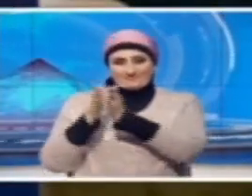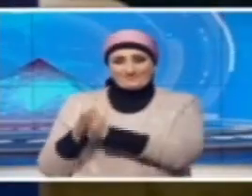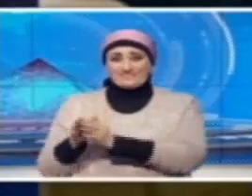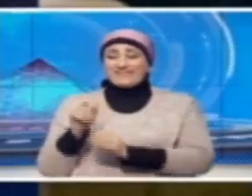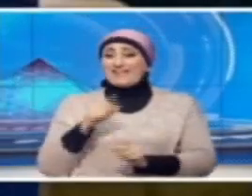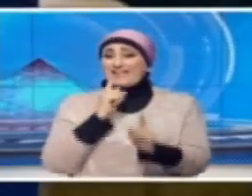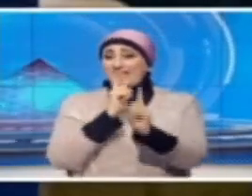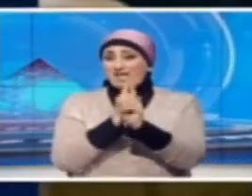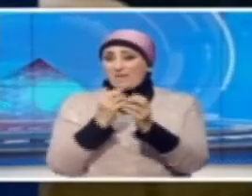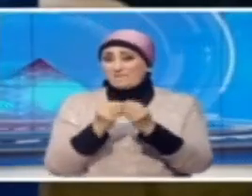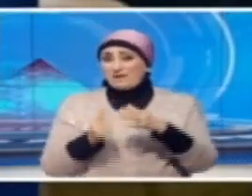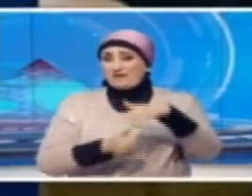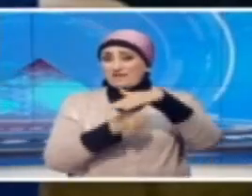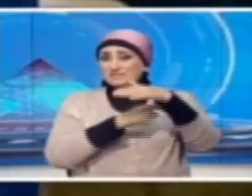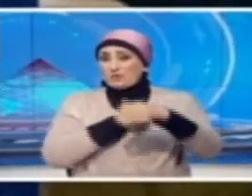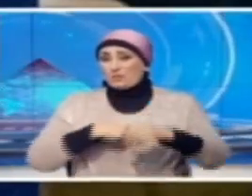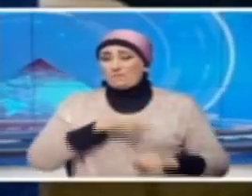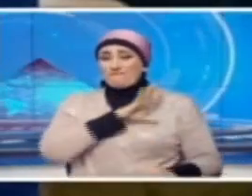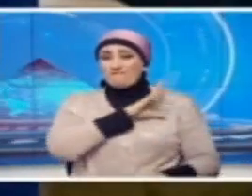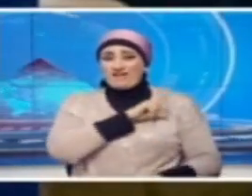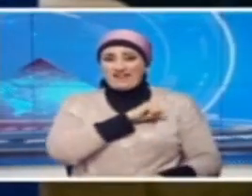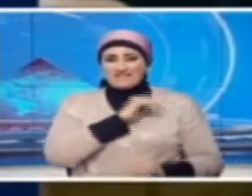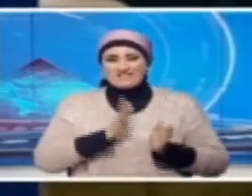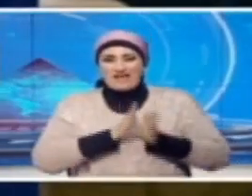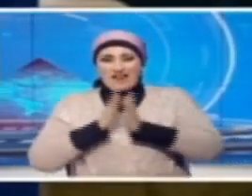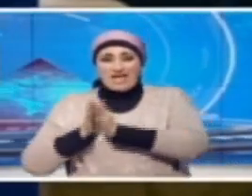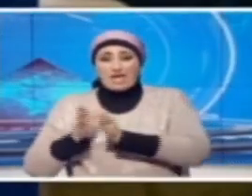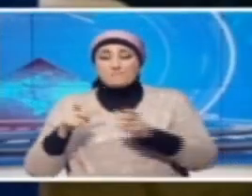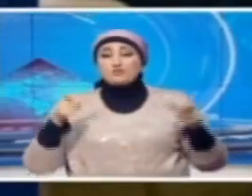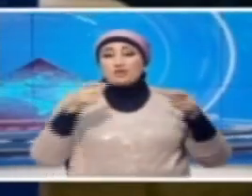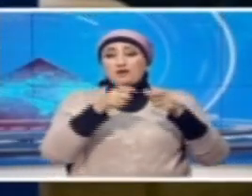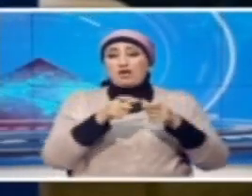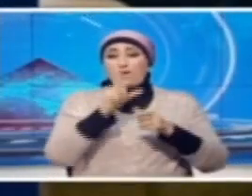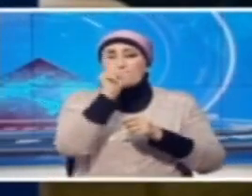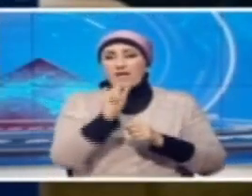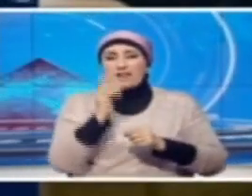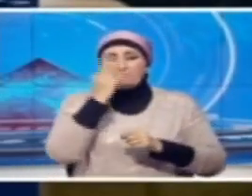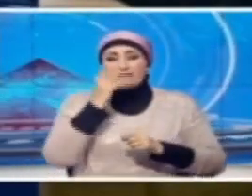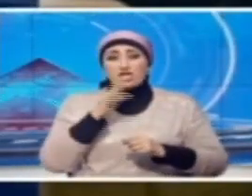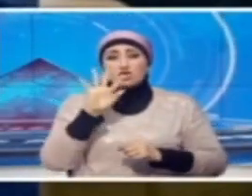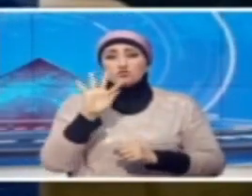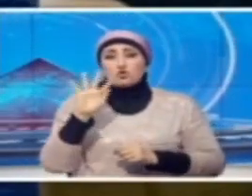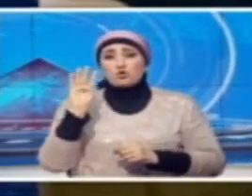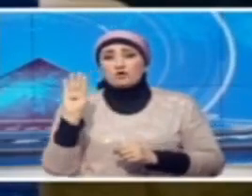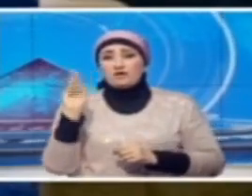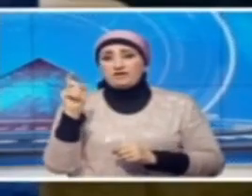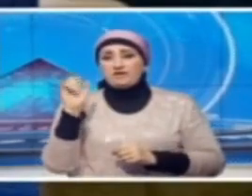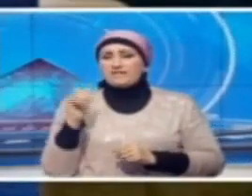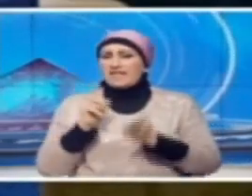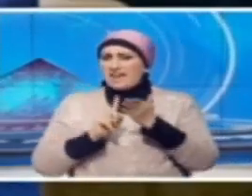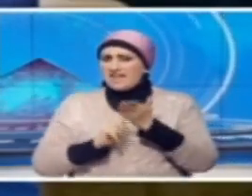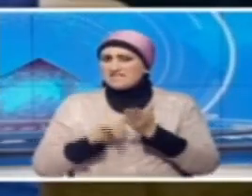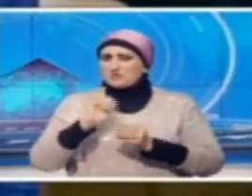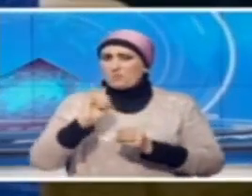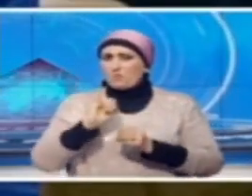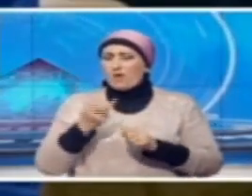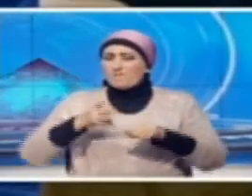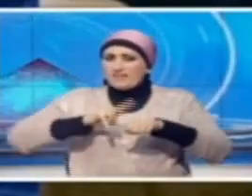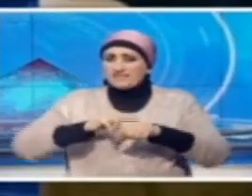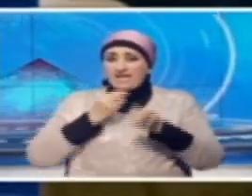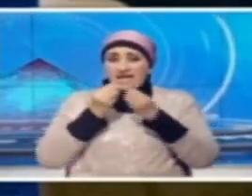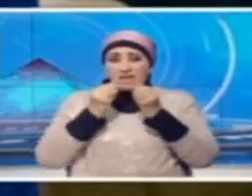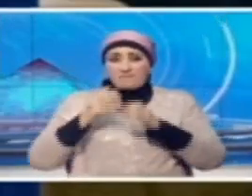خلال لقائه رئيس الوزراء الفلسطيني على هامش القمة الإفريقية، شكري يؤكد أهمية تهيئة المناخ لإحياء